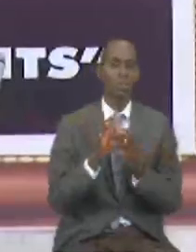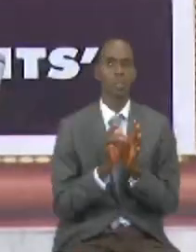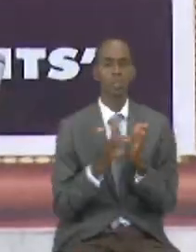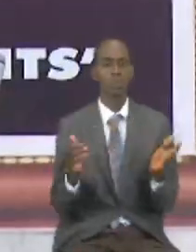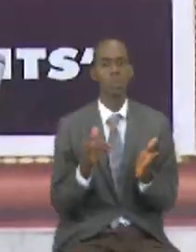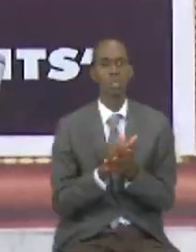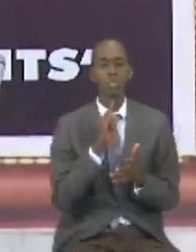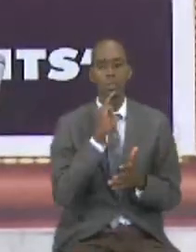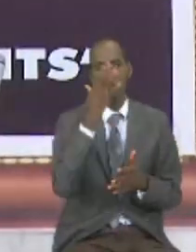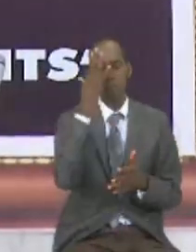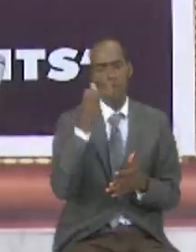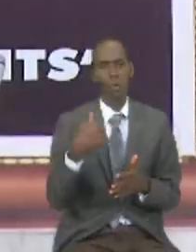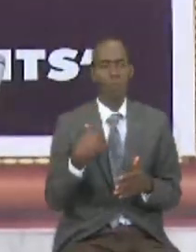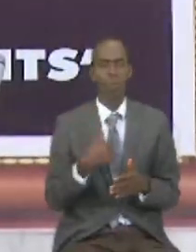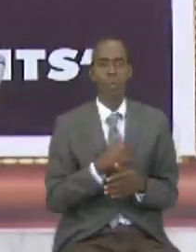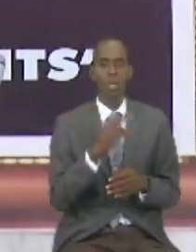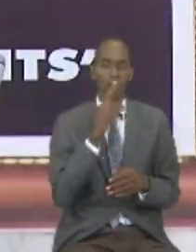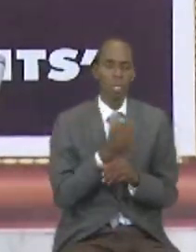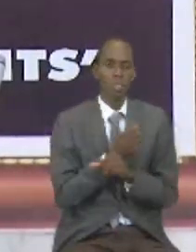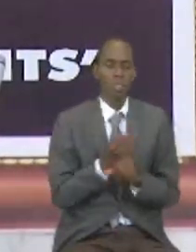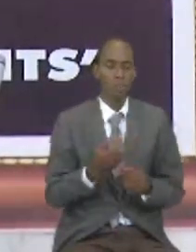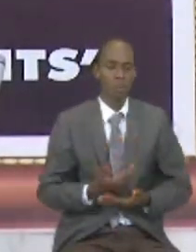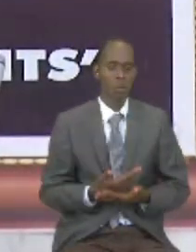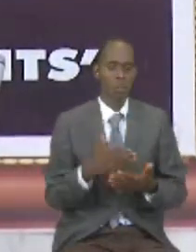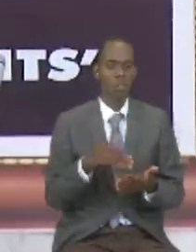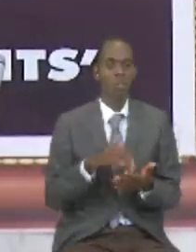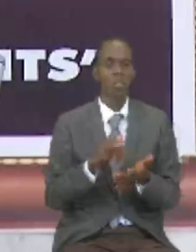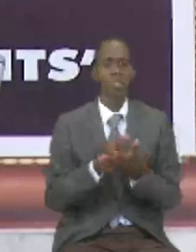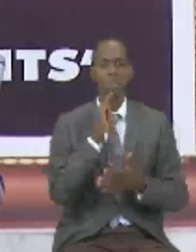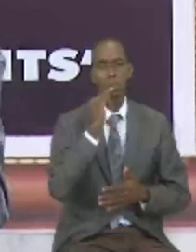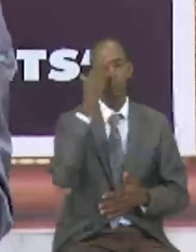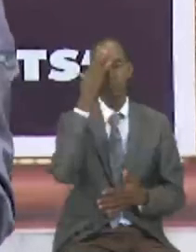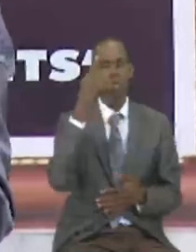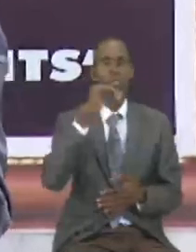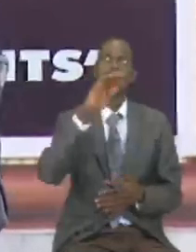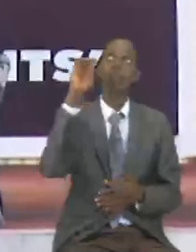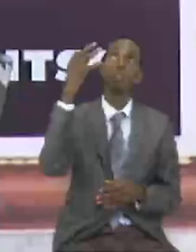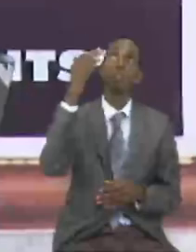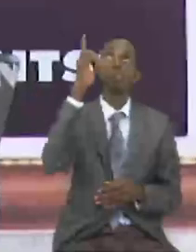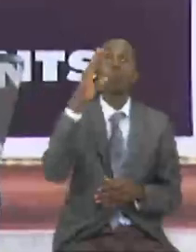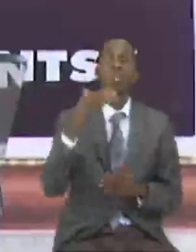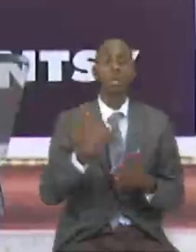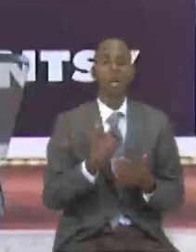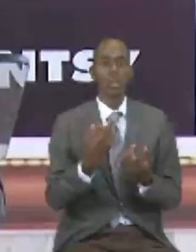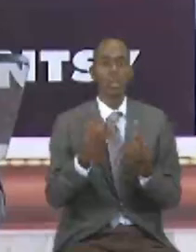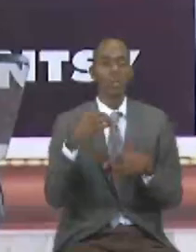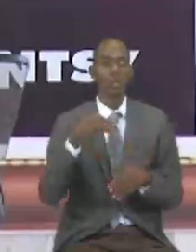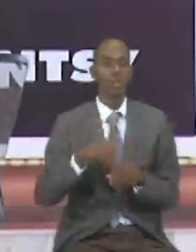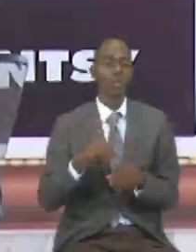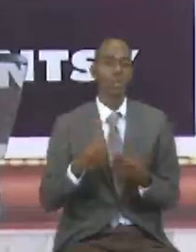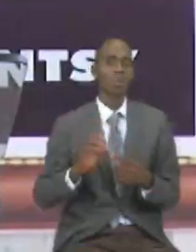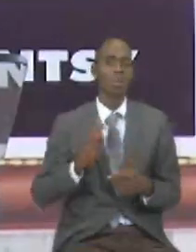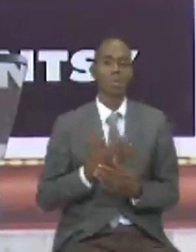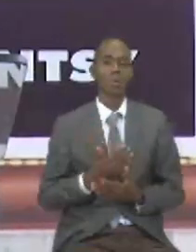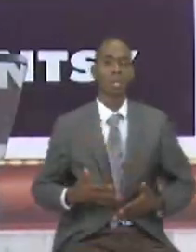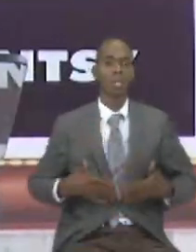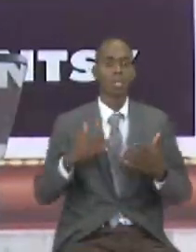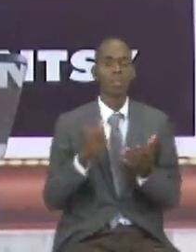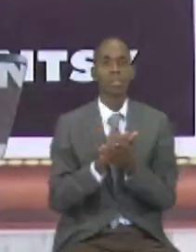pourquoi nous sommes les deux nouveaux, c'est pourquoi la grâce de Dieu est venue dans notre vie. C'est pourquoi le Seigneur nous enseigne dans les